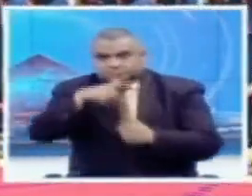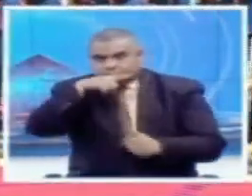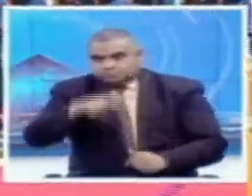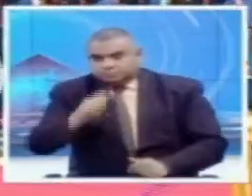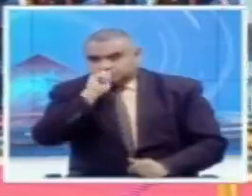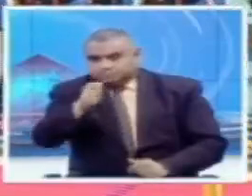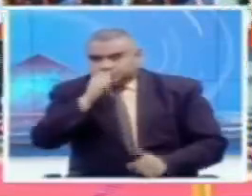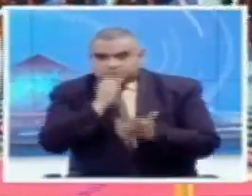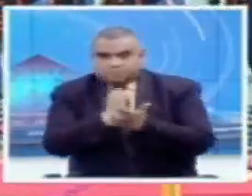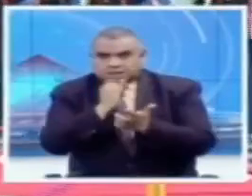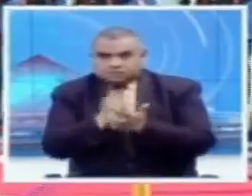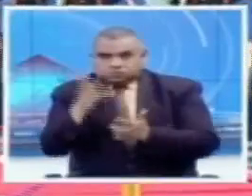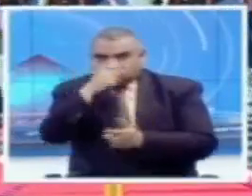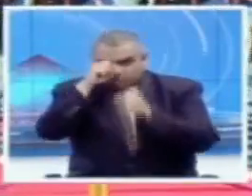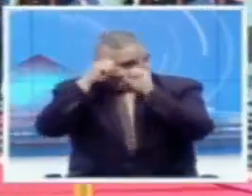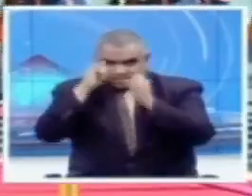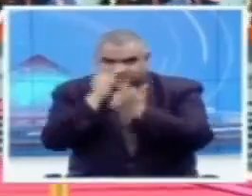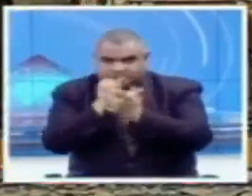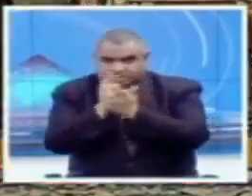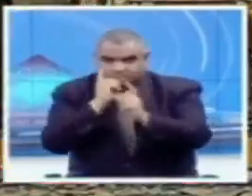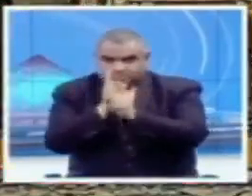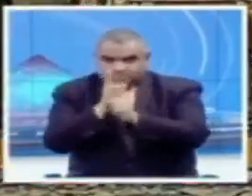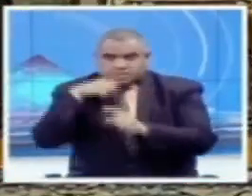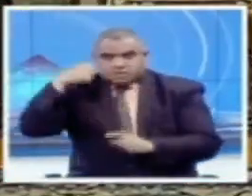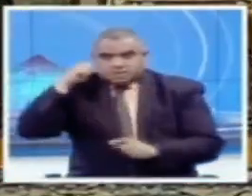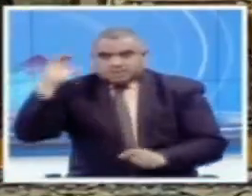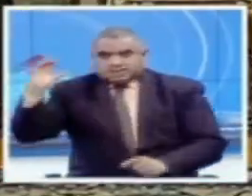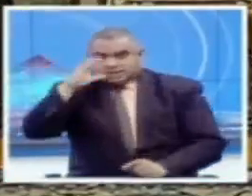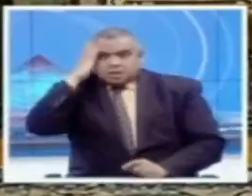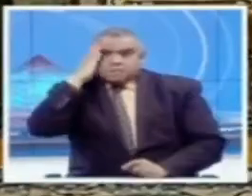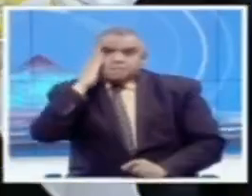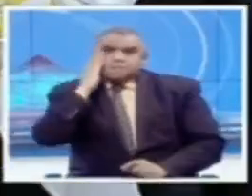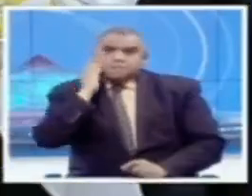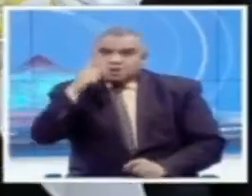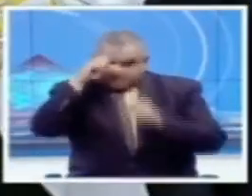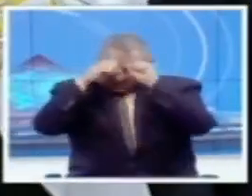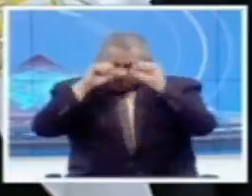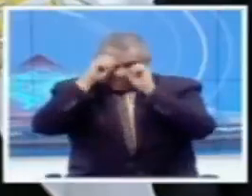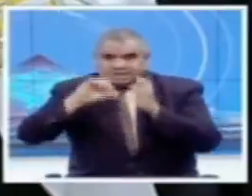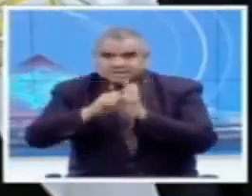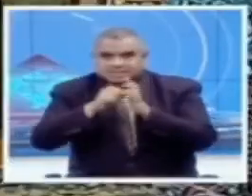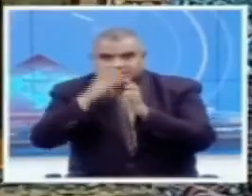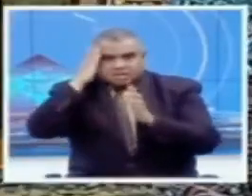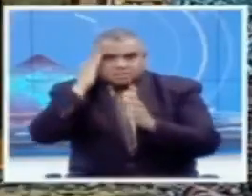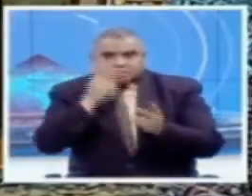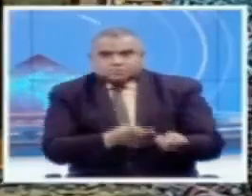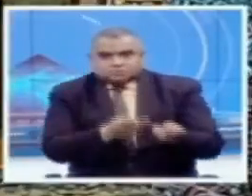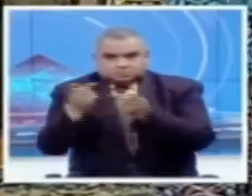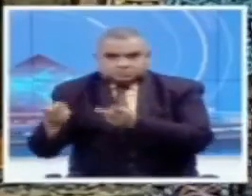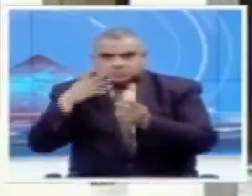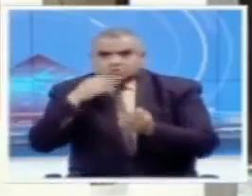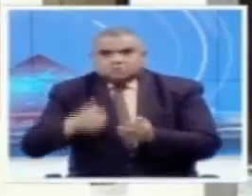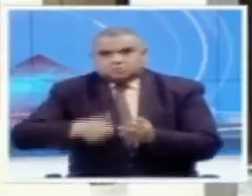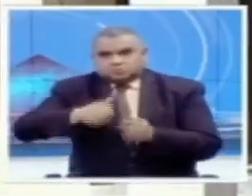المتحدث الرسمي باسم رئاسة الجمهورية بأن السيد الرئيس رحب بالسادة السفراء الجدد وتمنى لهم التوفيق